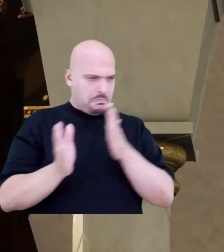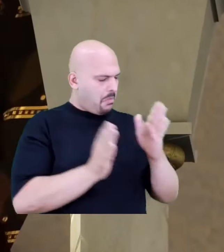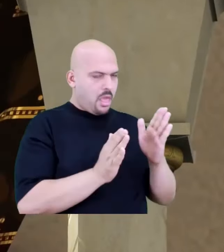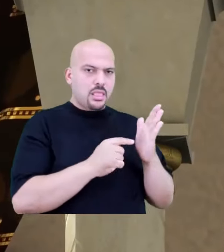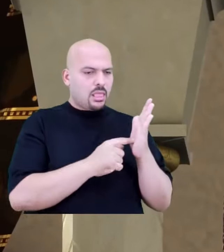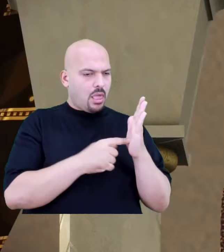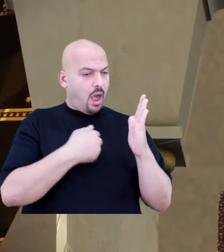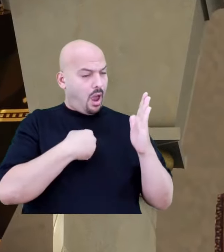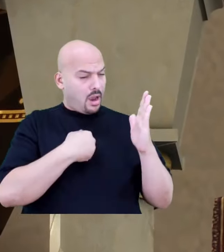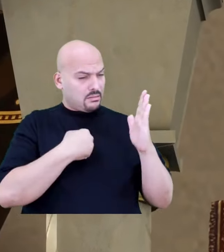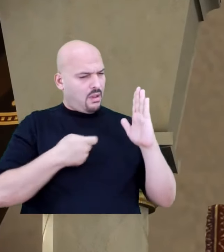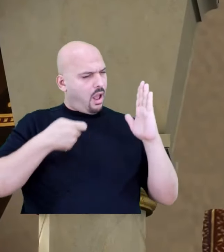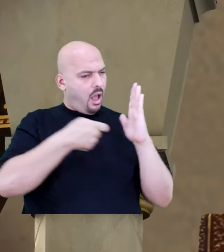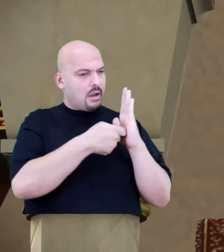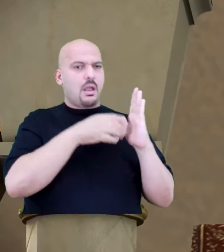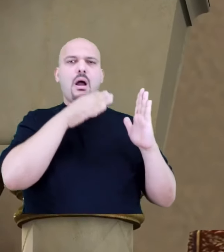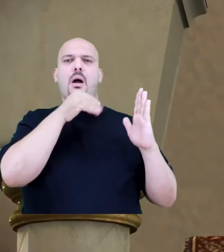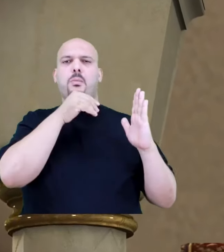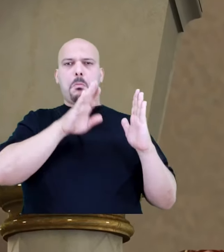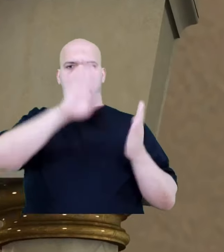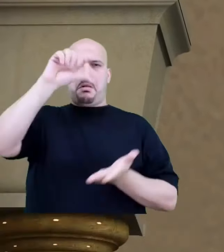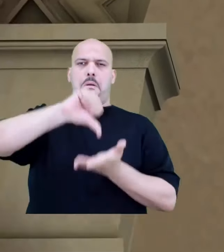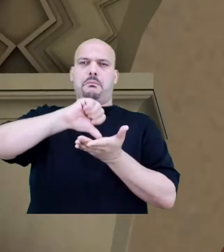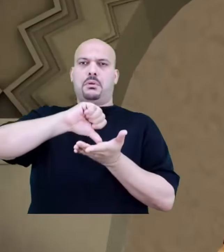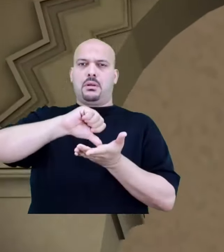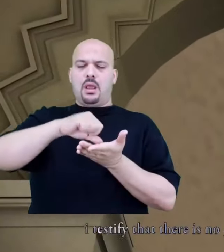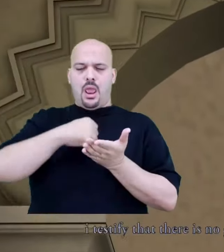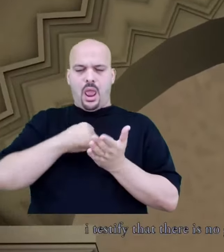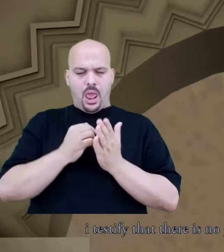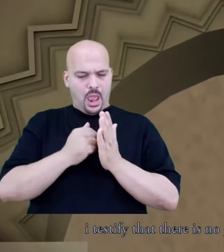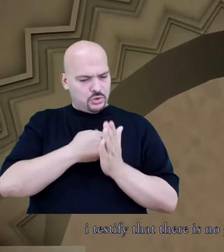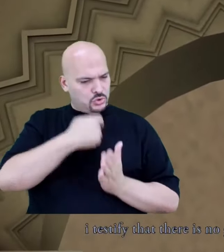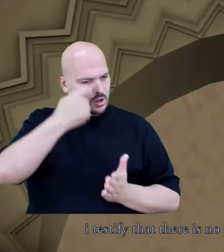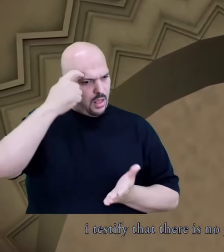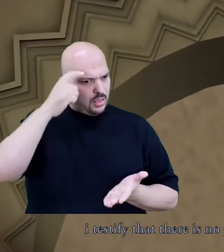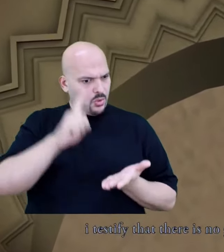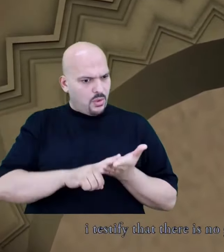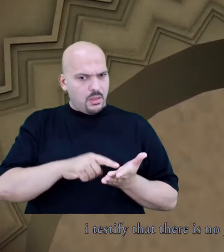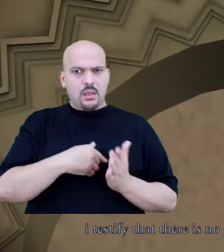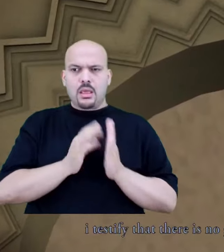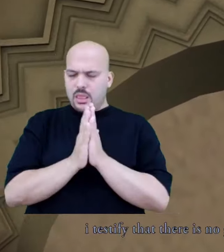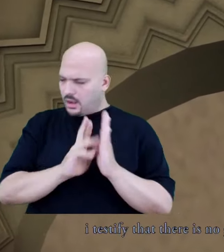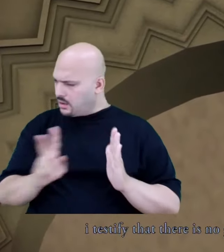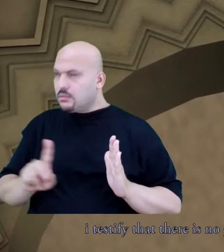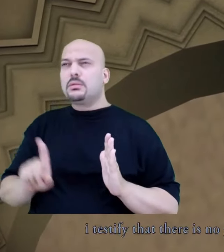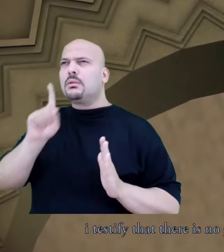أما بعد، فإني قد قتلت كسرى، أشهد أن لا إله إلا الله،